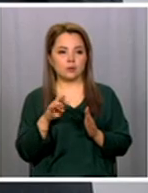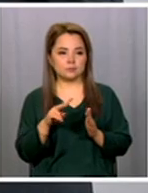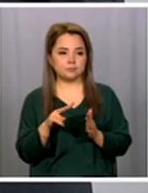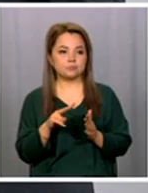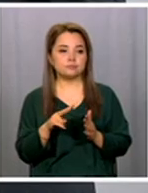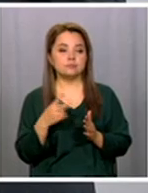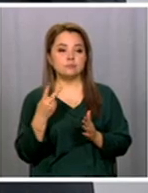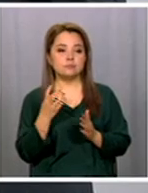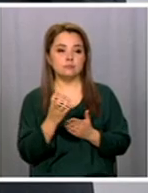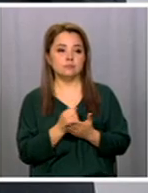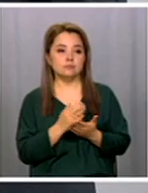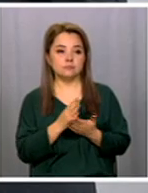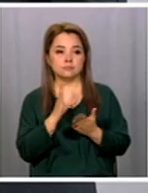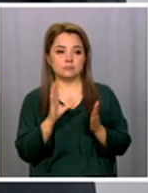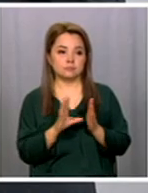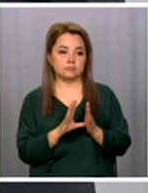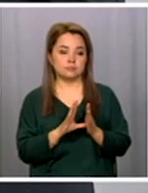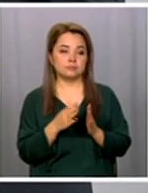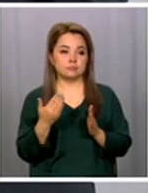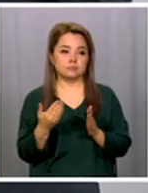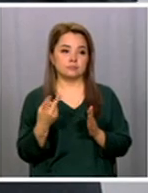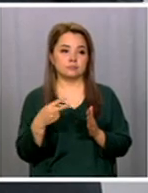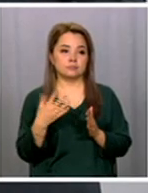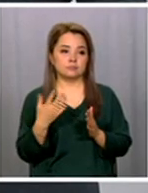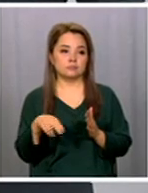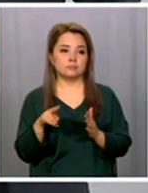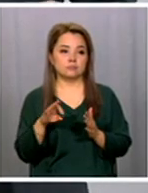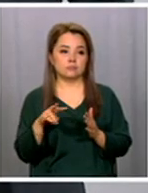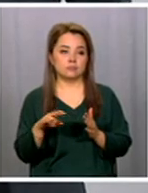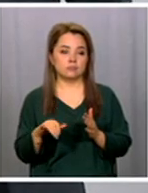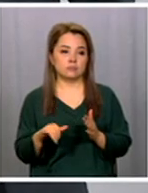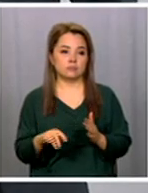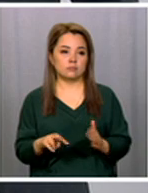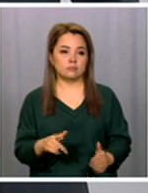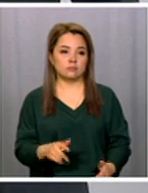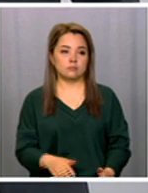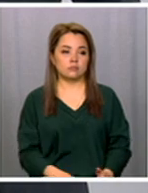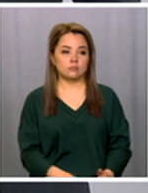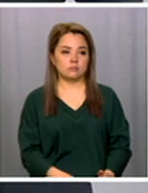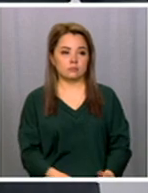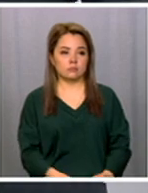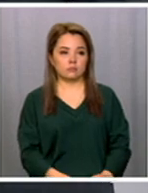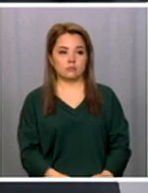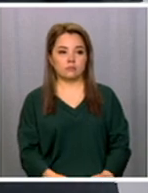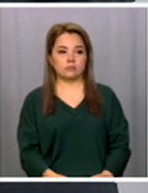ал екінші потенциалдық энергиямыз 25 джоульға тең екен.